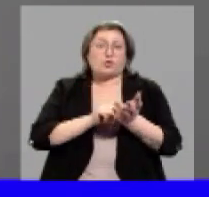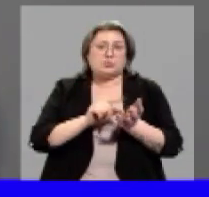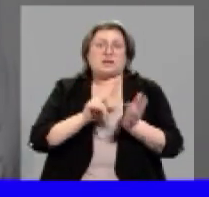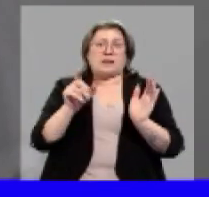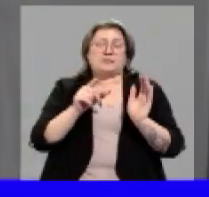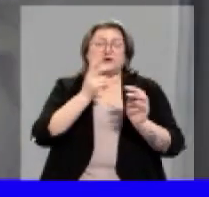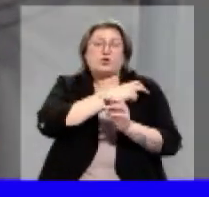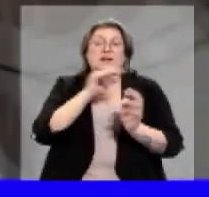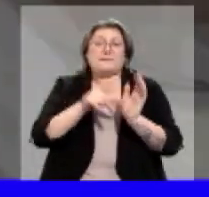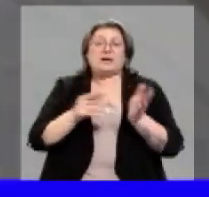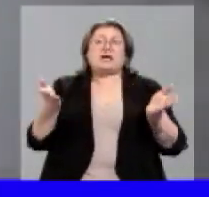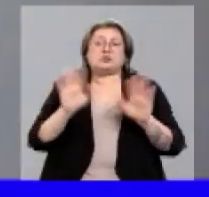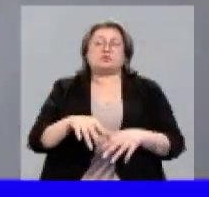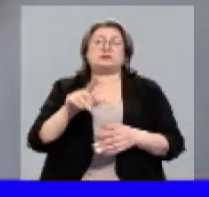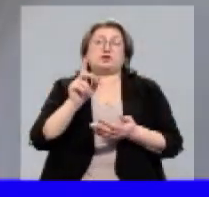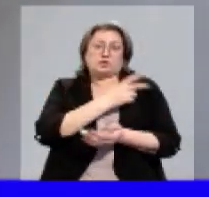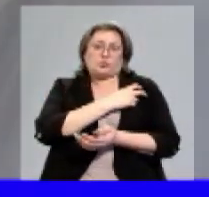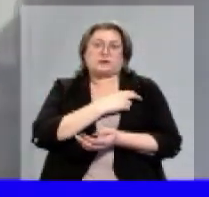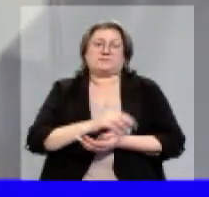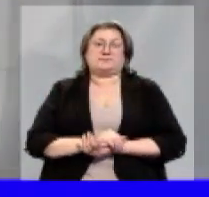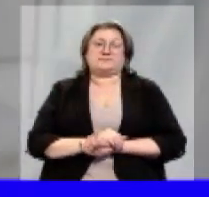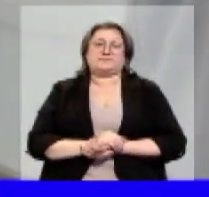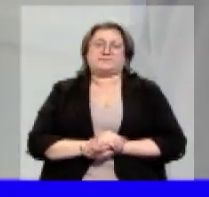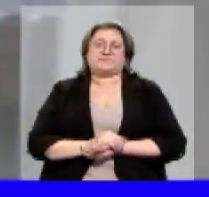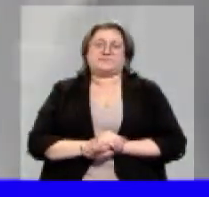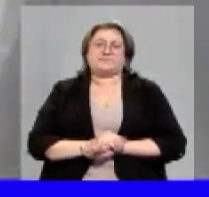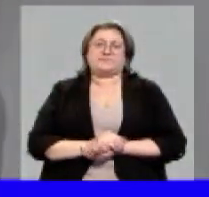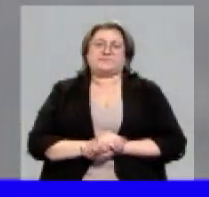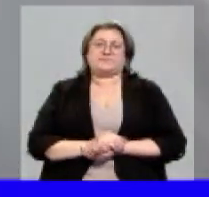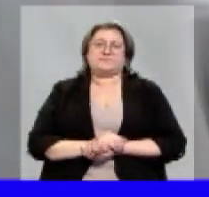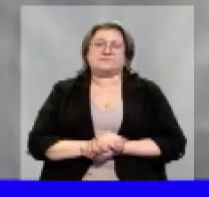пенсии остается доктором. Любовь Оплачкина, Олег Сытник,